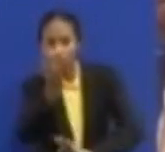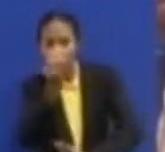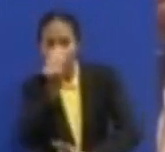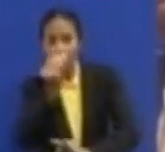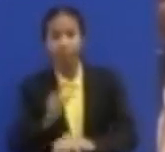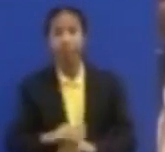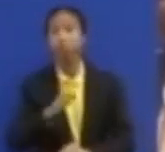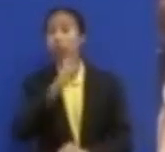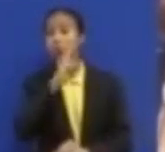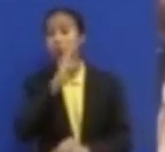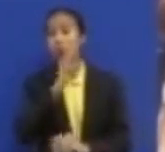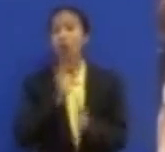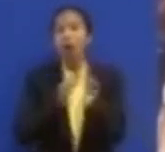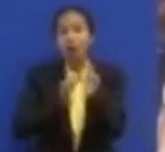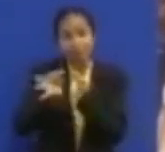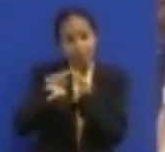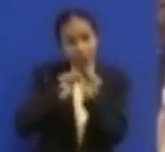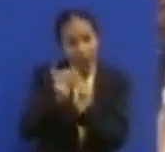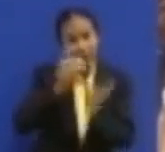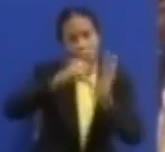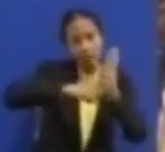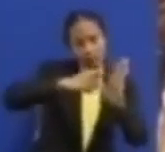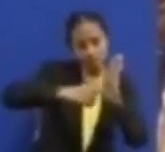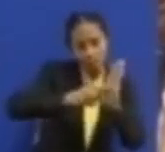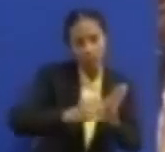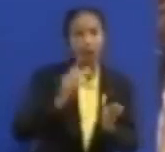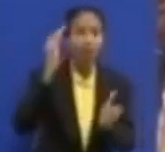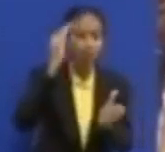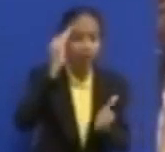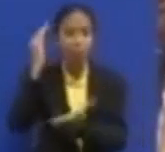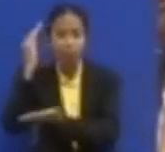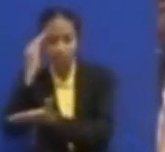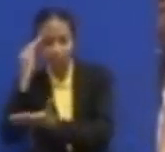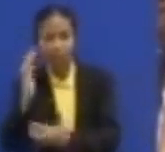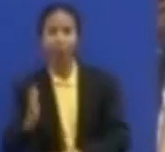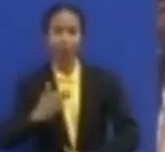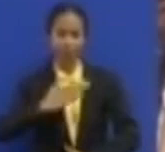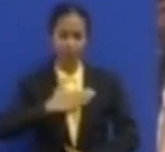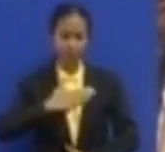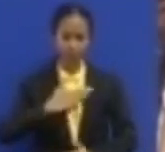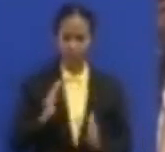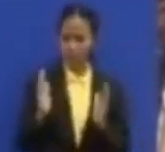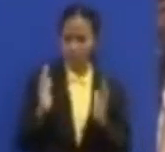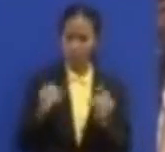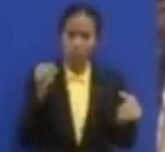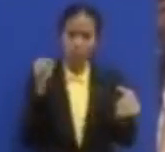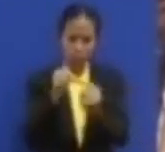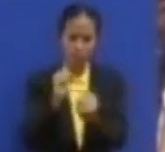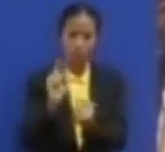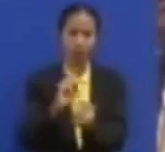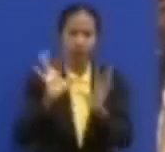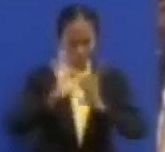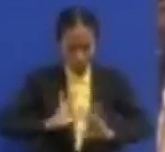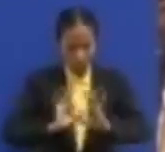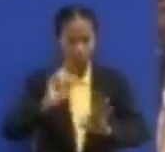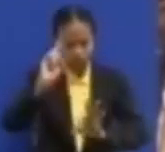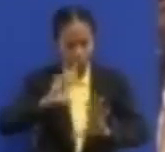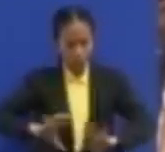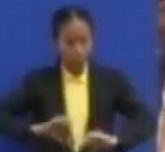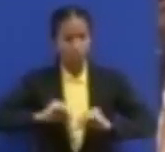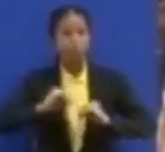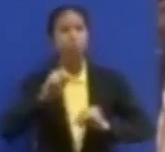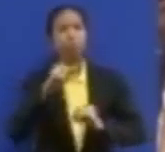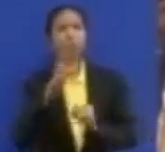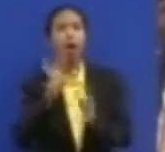ายเพื่อทราบเหตุผลทั้งสองอย่างกระผมถือว่าอยู่ในประเด็นที่ต้องฟังเหตุผลชี้แจงก่อน